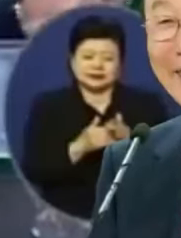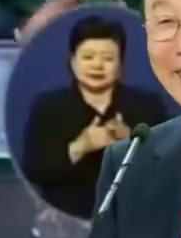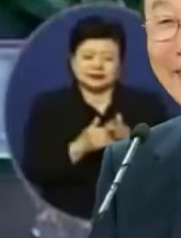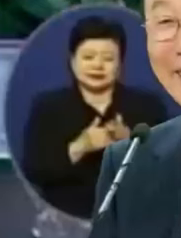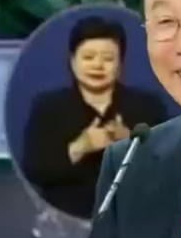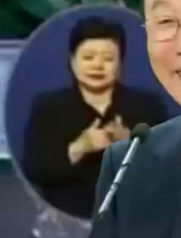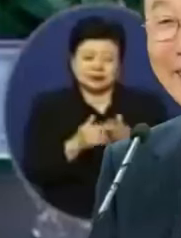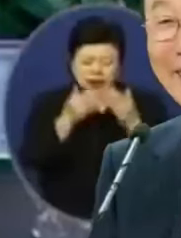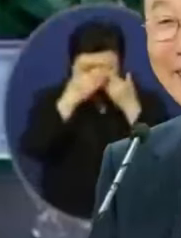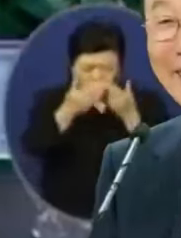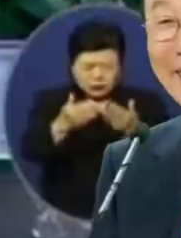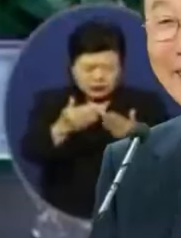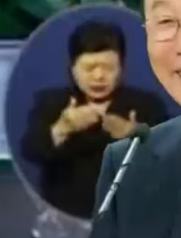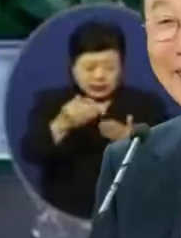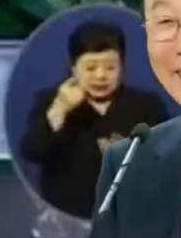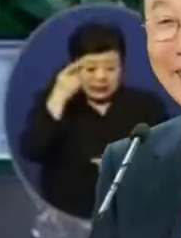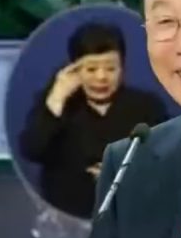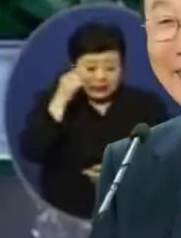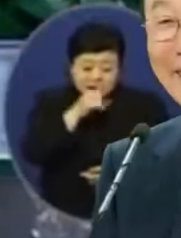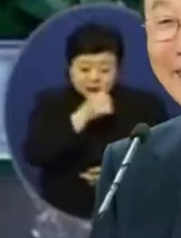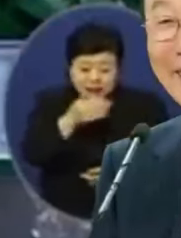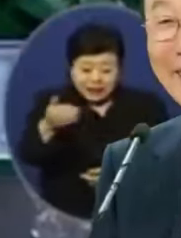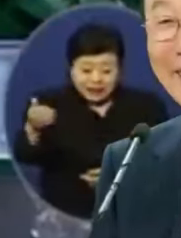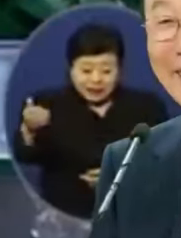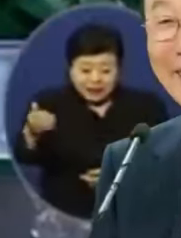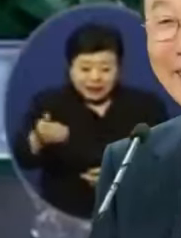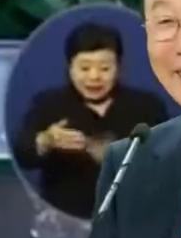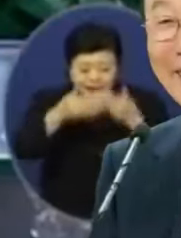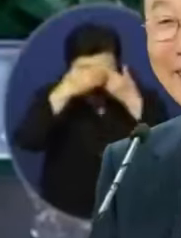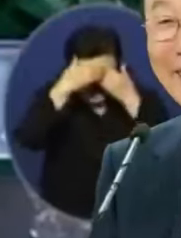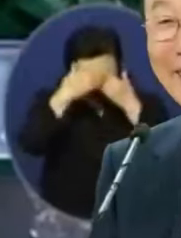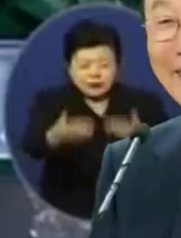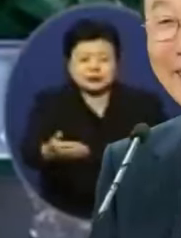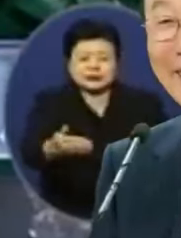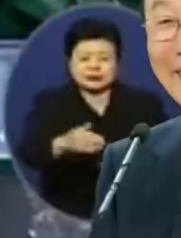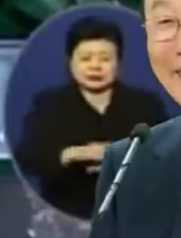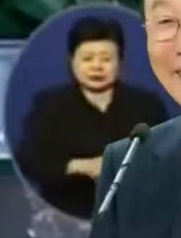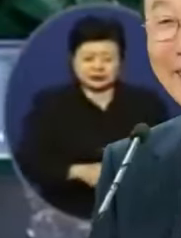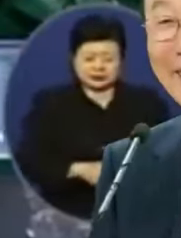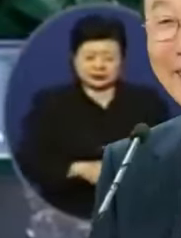너무 공짜라고 생각할지 모르겠지만은 값없이